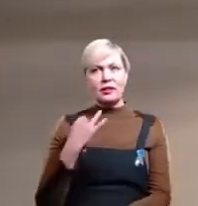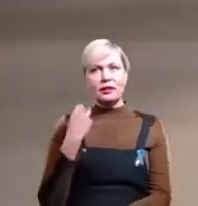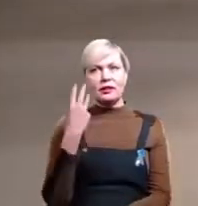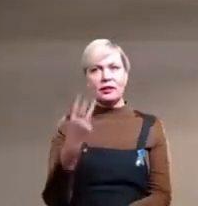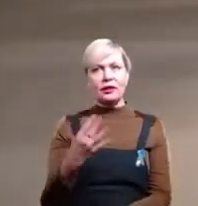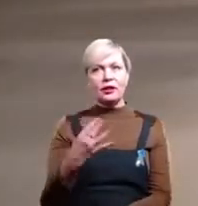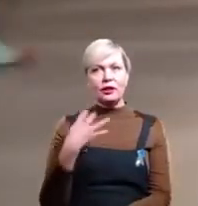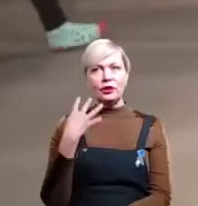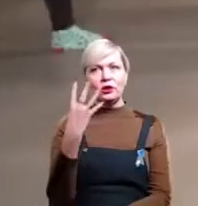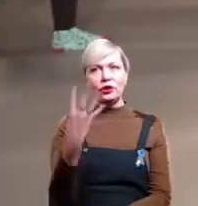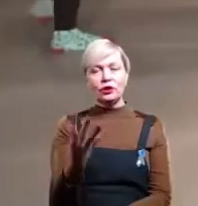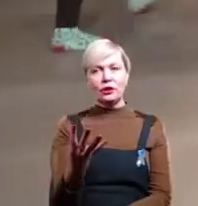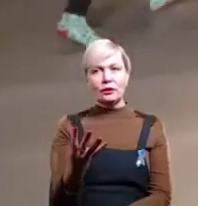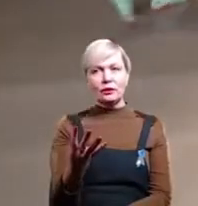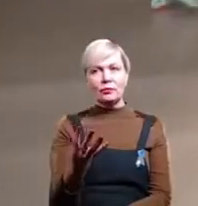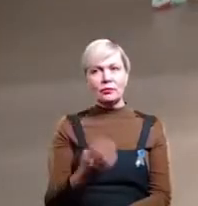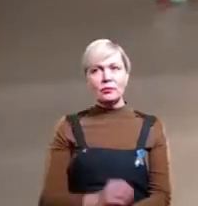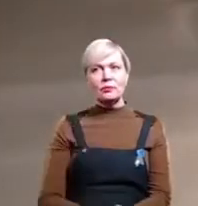3, 4.